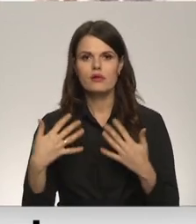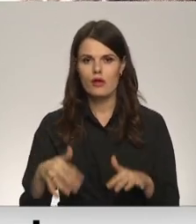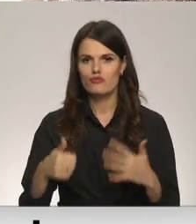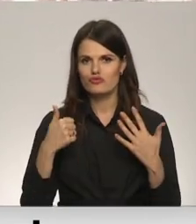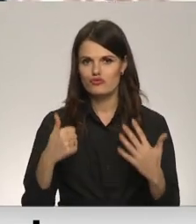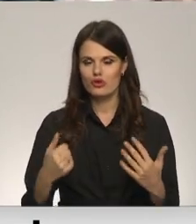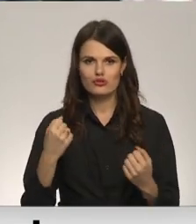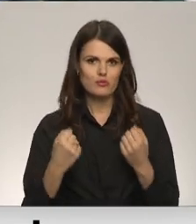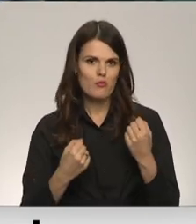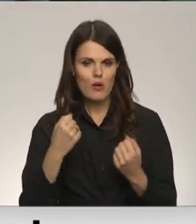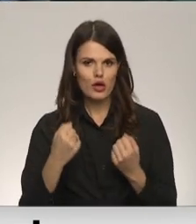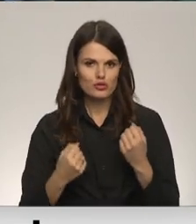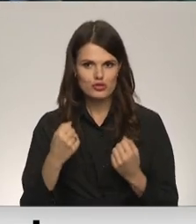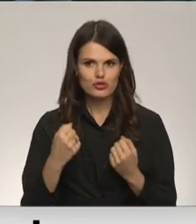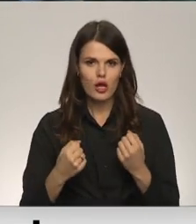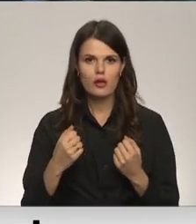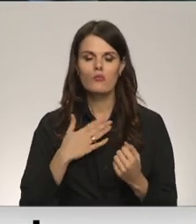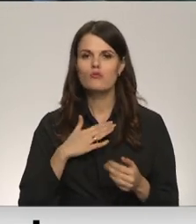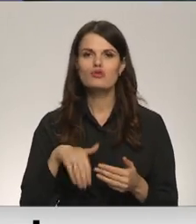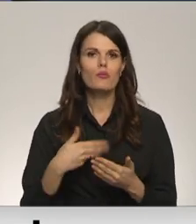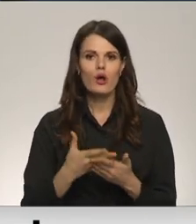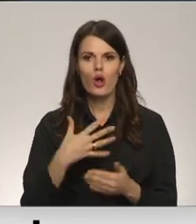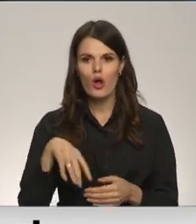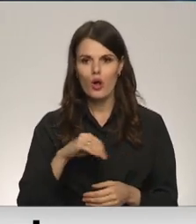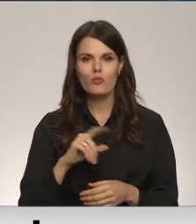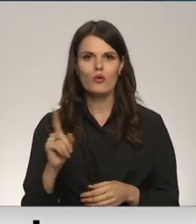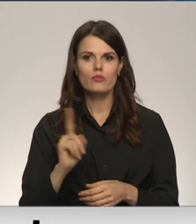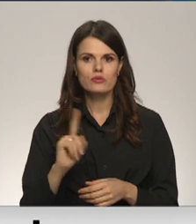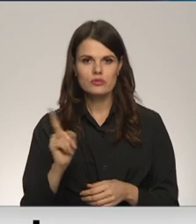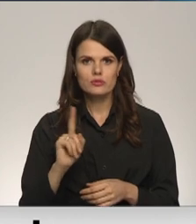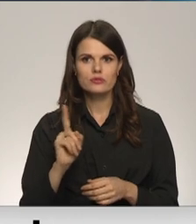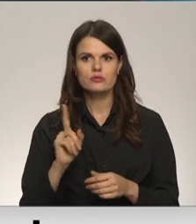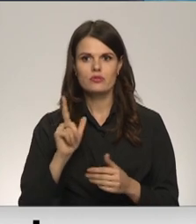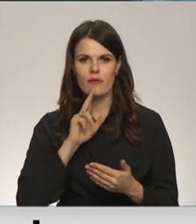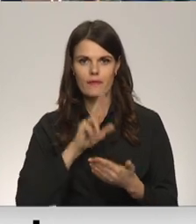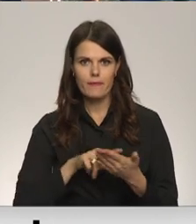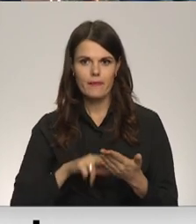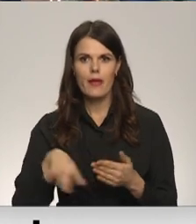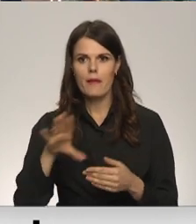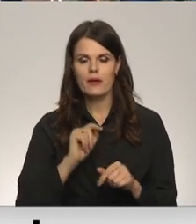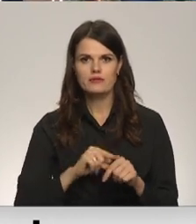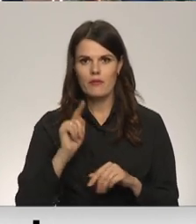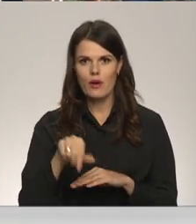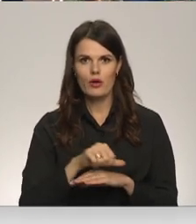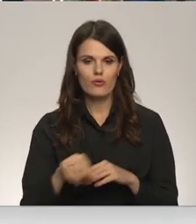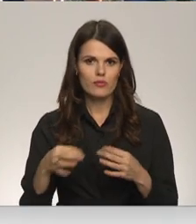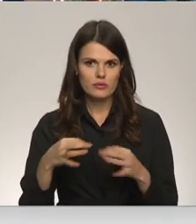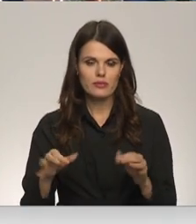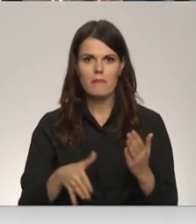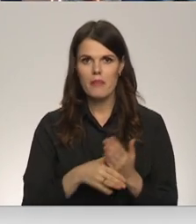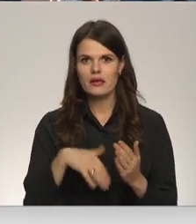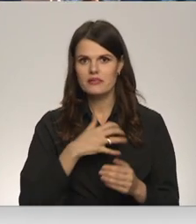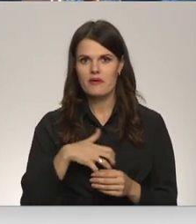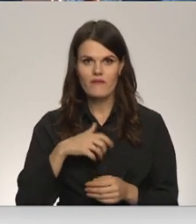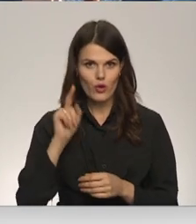6 busiņi. Tā mūsu priekšrocība ir tā, ka mums ir sakari, ka mēs tiekam pāri robežai. Palīdzība ir vajadzīga tiem tajā pusē, jo